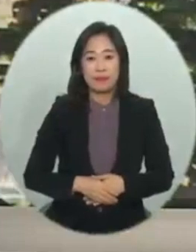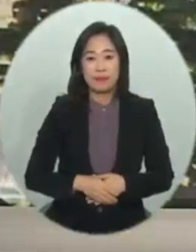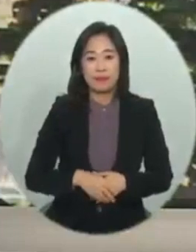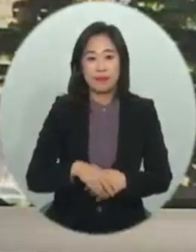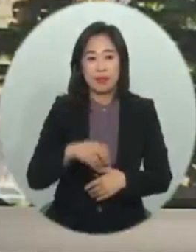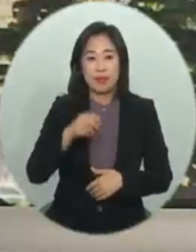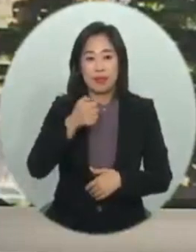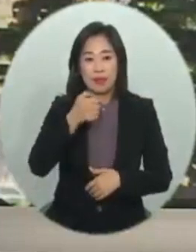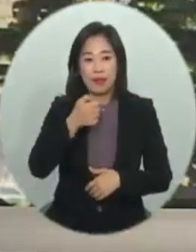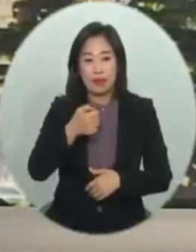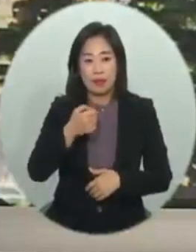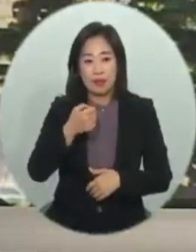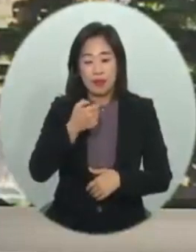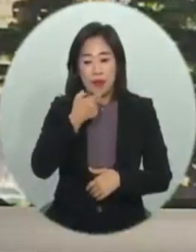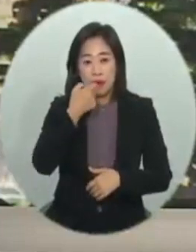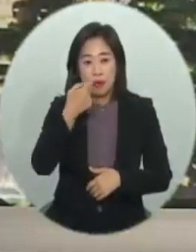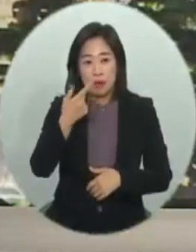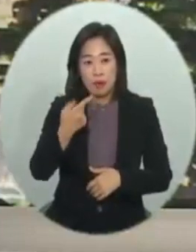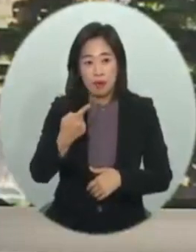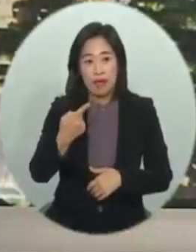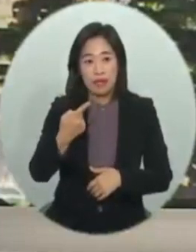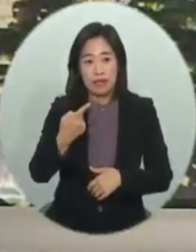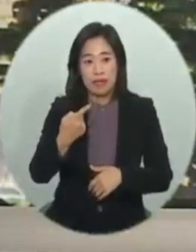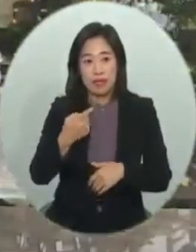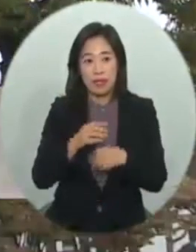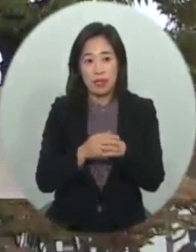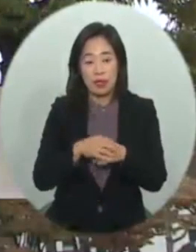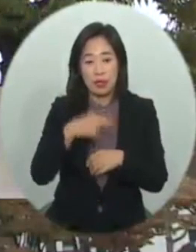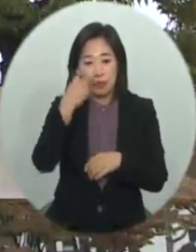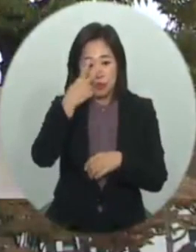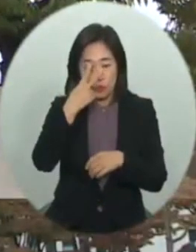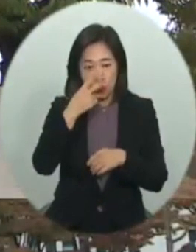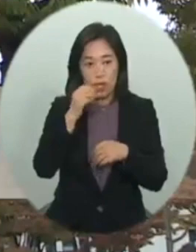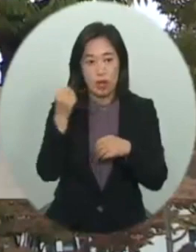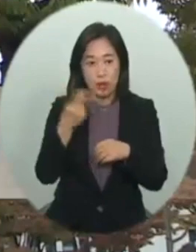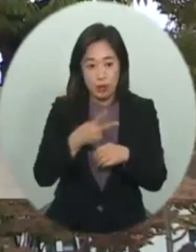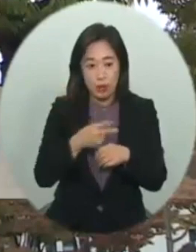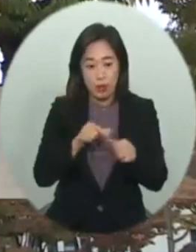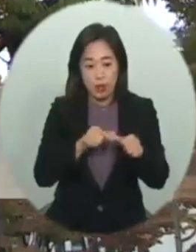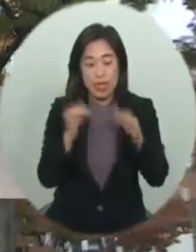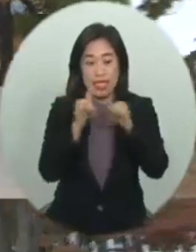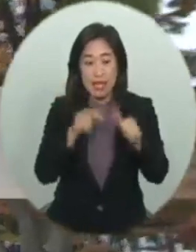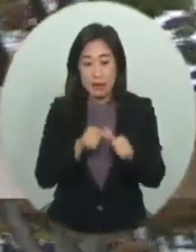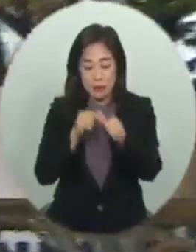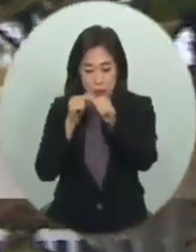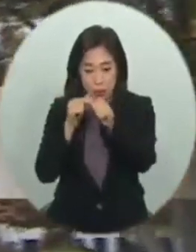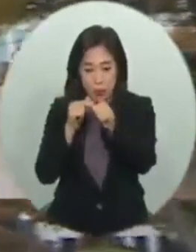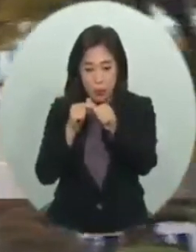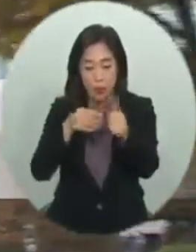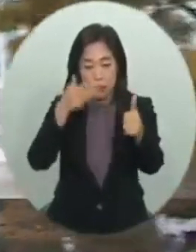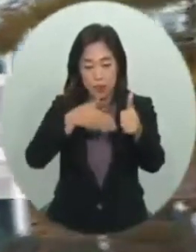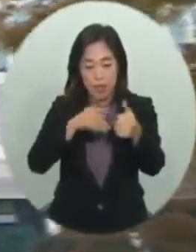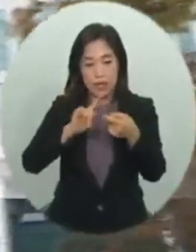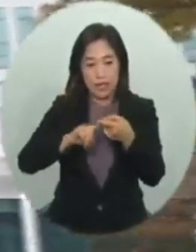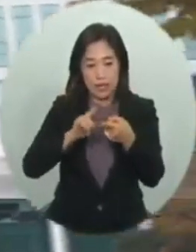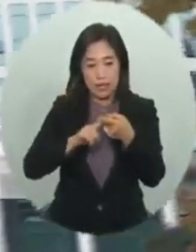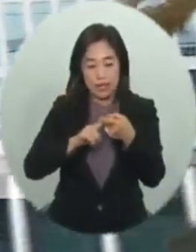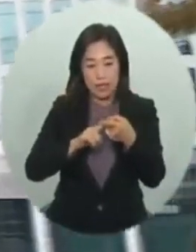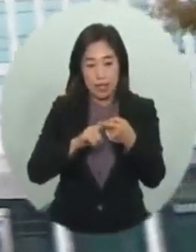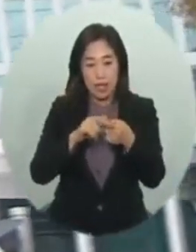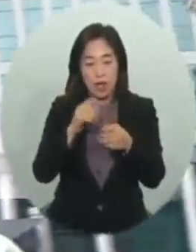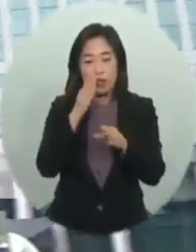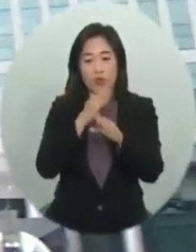예순 한살 성씨가 수사 기관의 수사와 인사 등을 청탁한 사건 브로커 혐의와 관련해 광주지방 검찰청